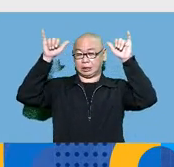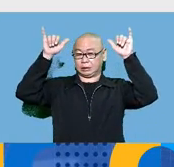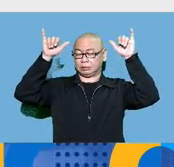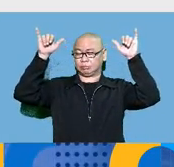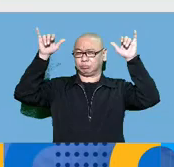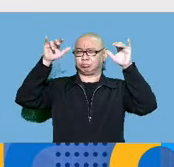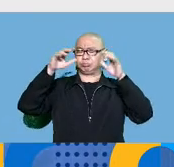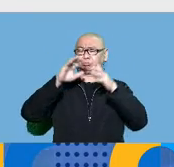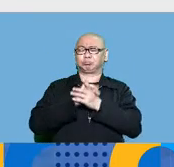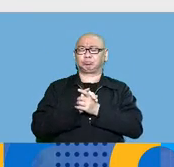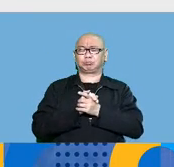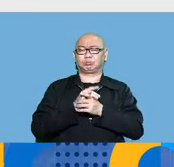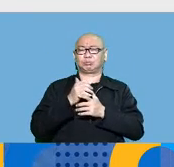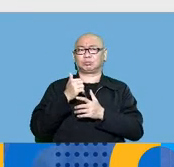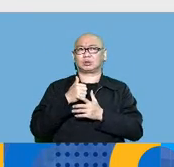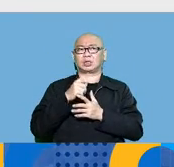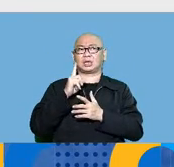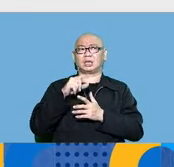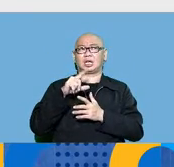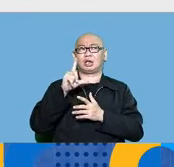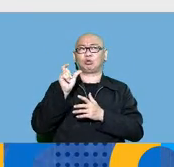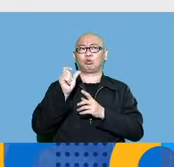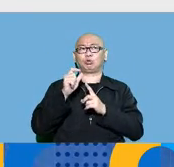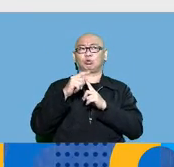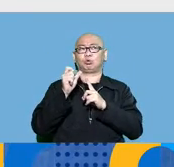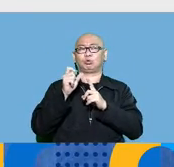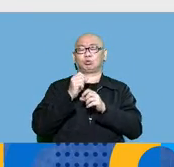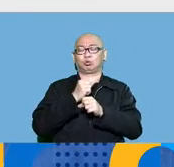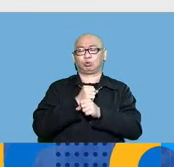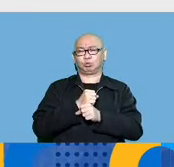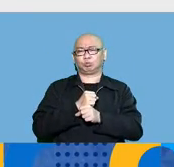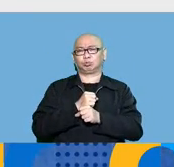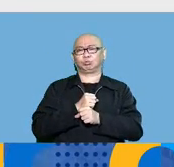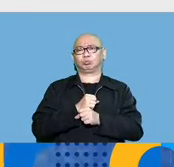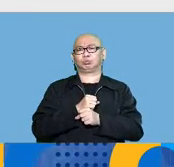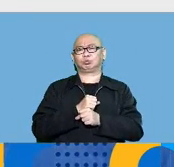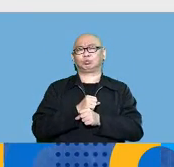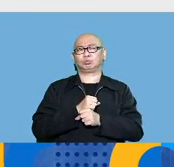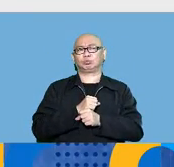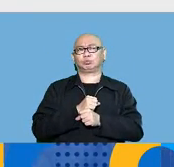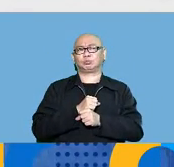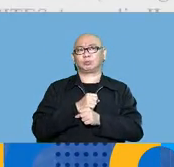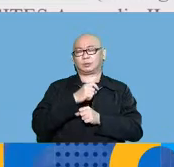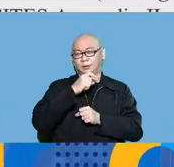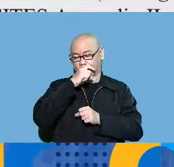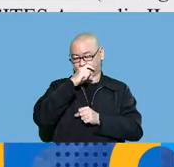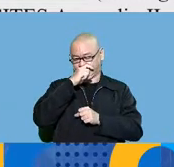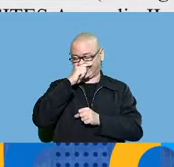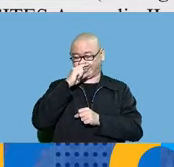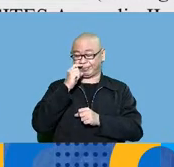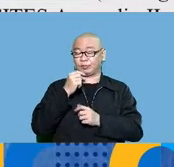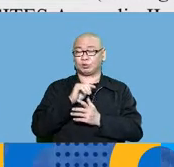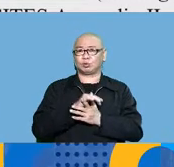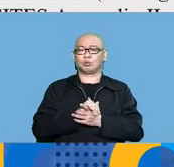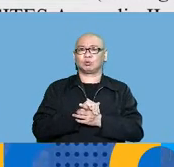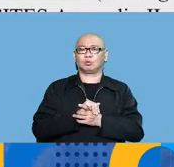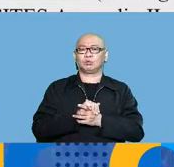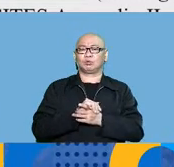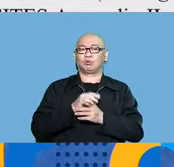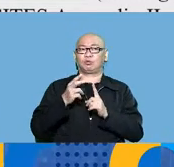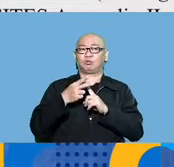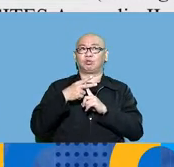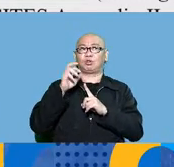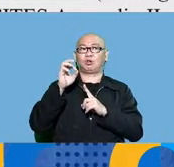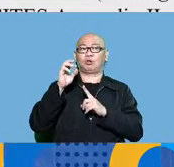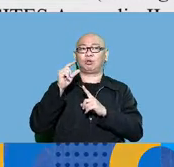kami, dan juga ada lutung, ya, lutung budeng. Sementara untuk flora yang bisa kita jumpai antara lain